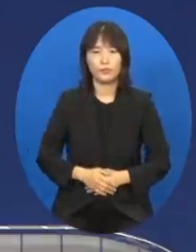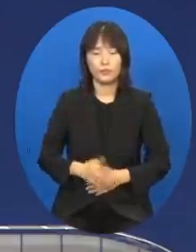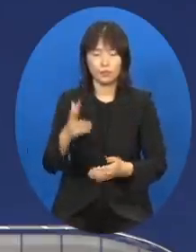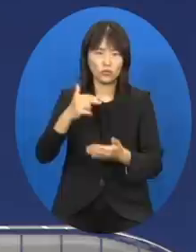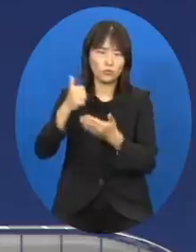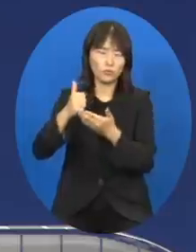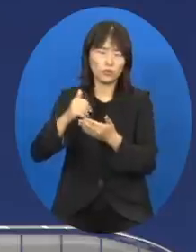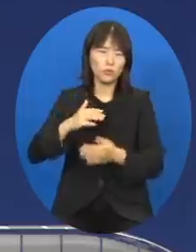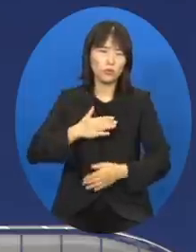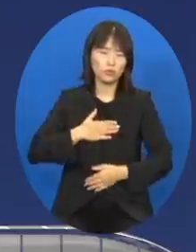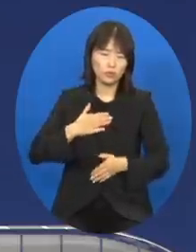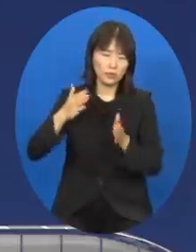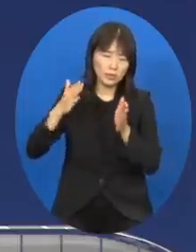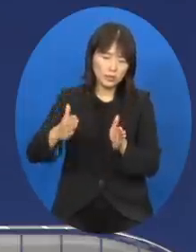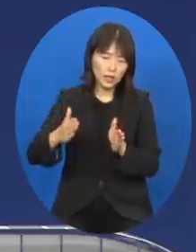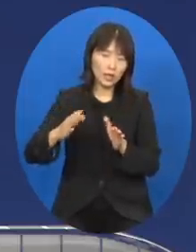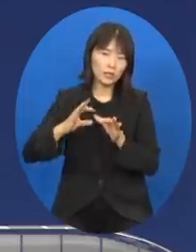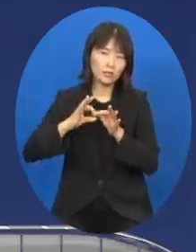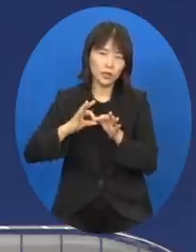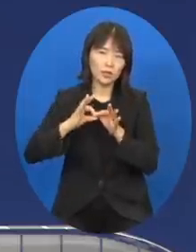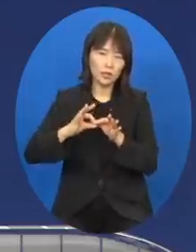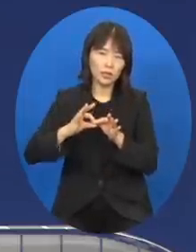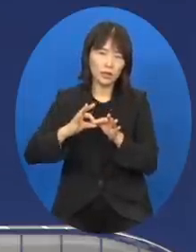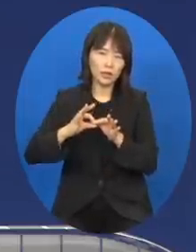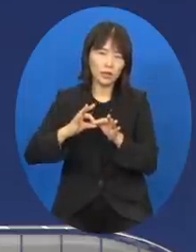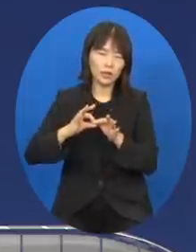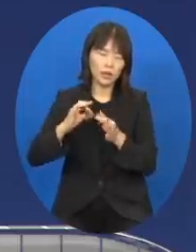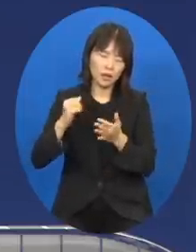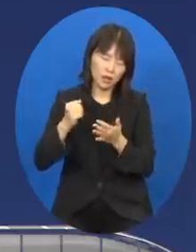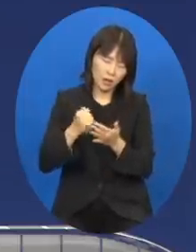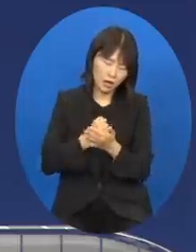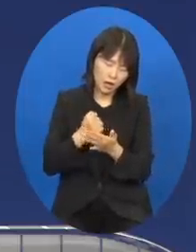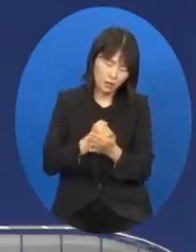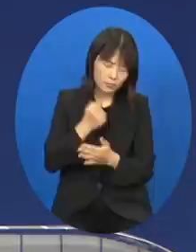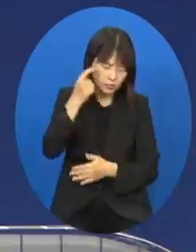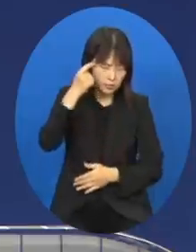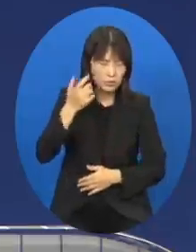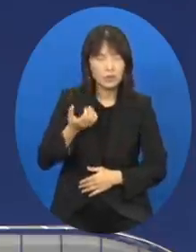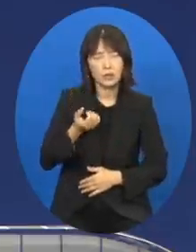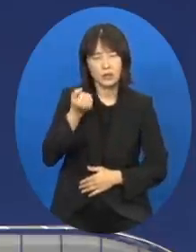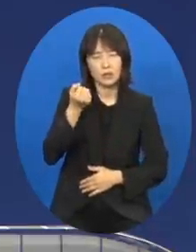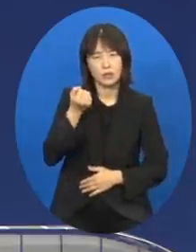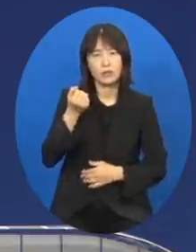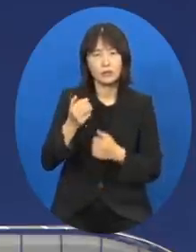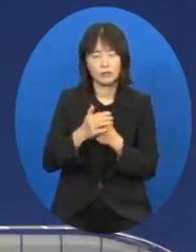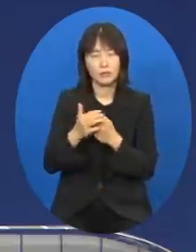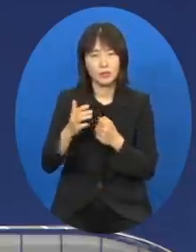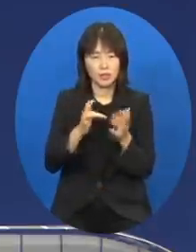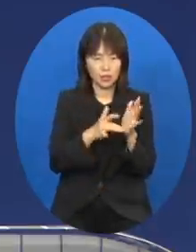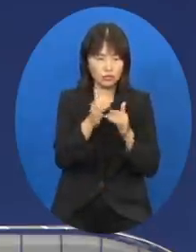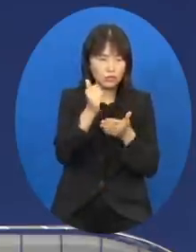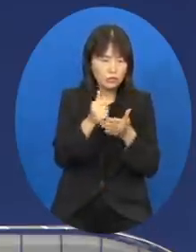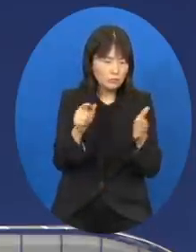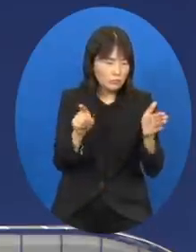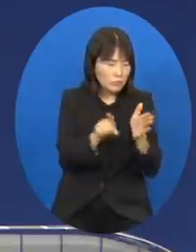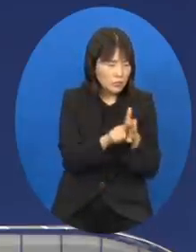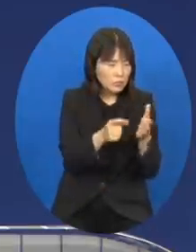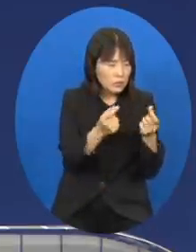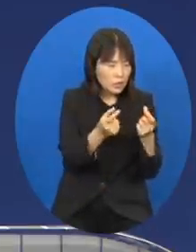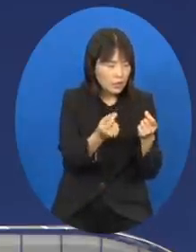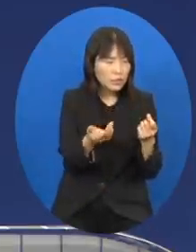주님과 우리 사이의 관계를 너무 안타깝게 생각하시고 예수님을 믿기는 하는 것